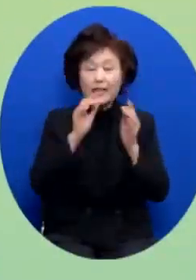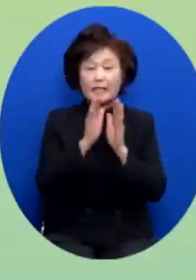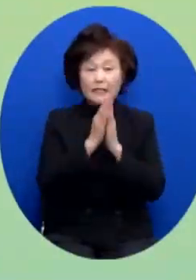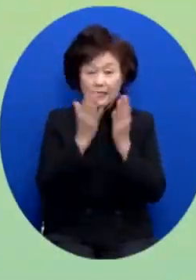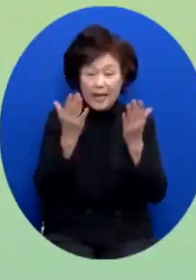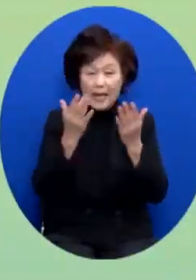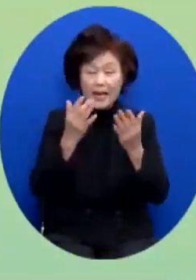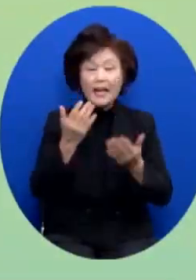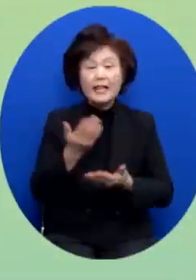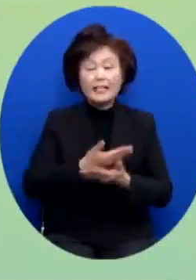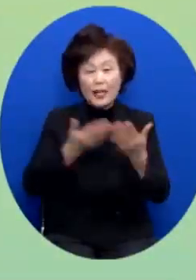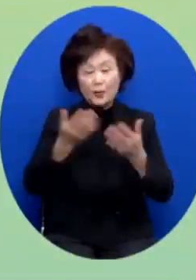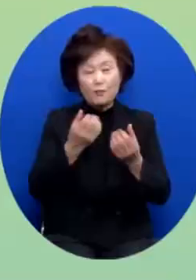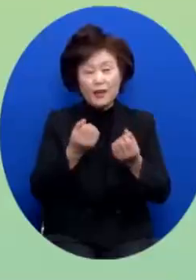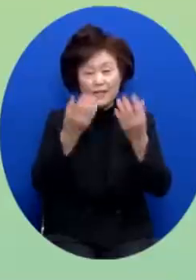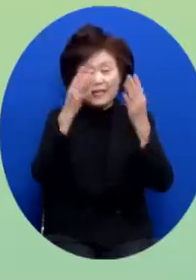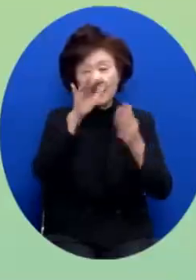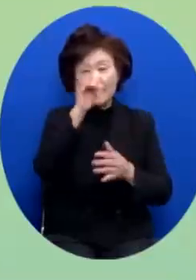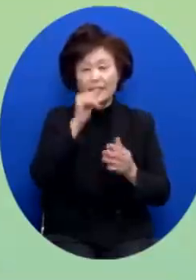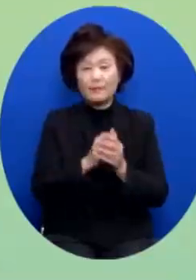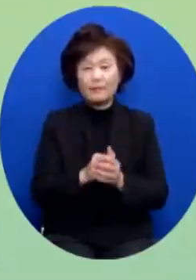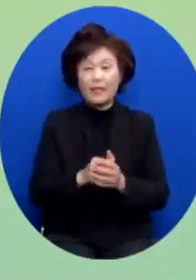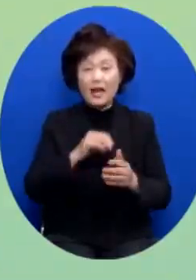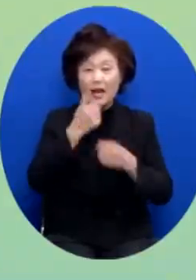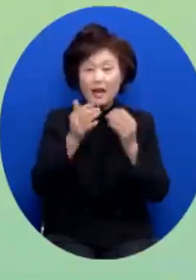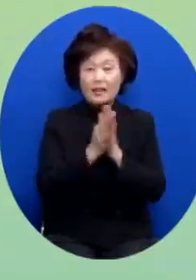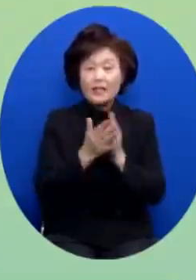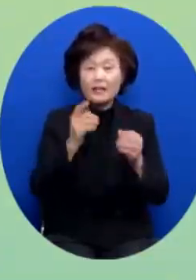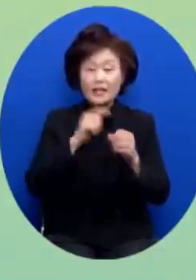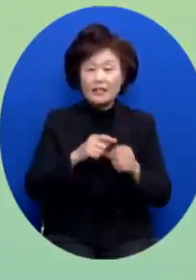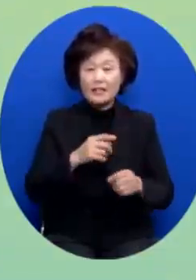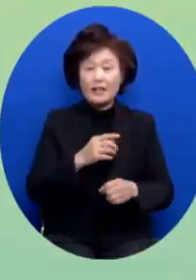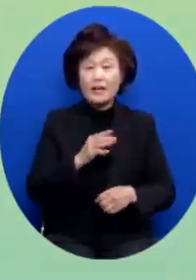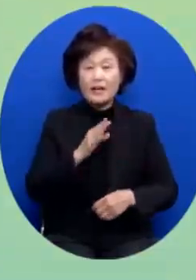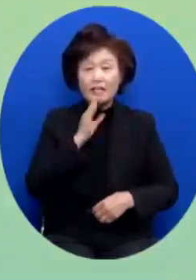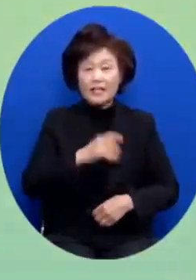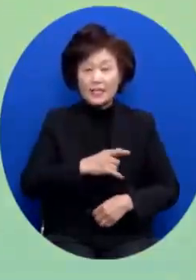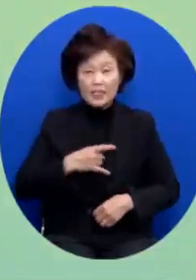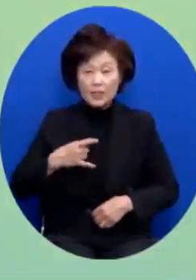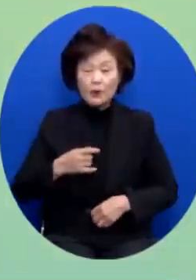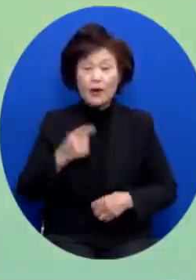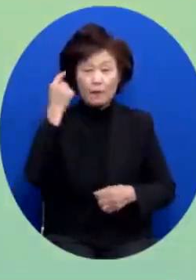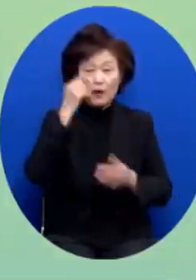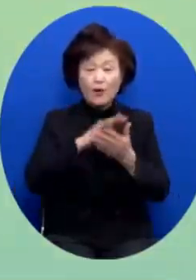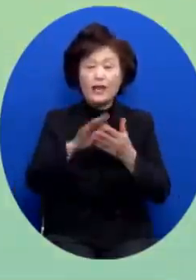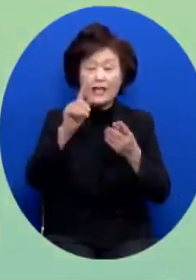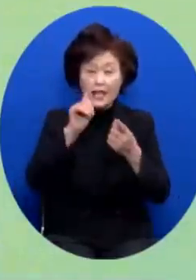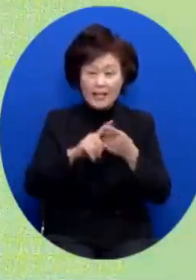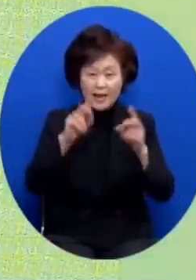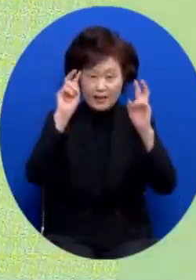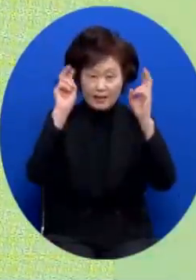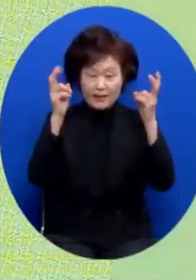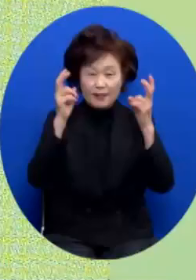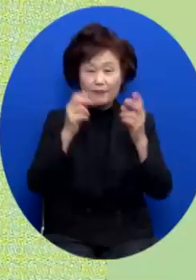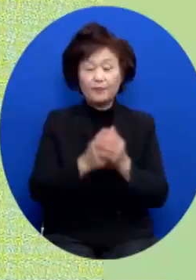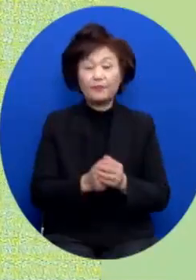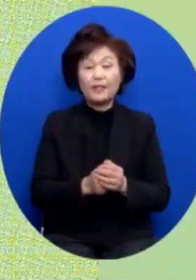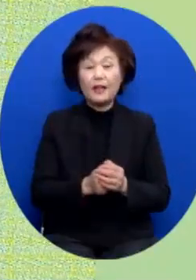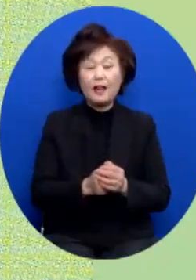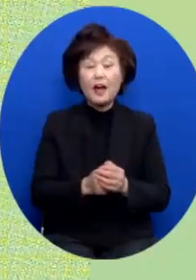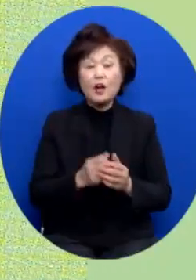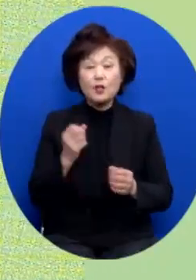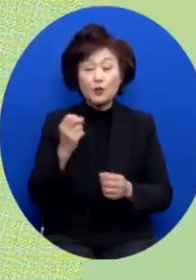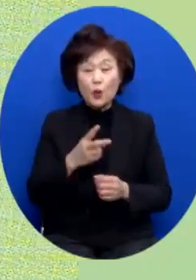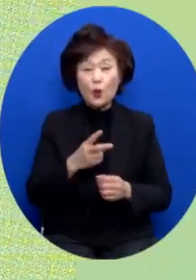교체합니다 성경적 정의와 평화에 대하여를 주제로 열리는 콘서트에서는 저서 정의와 평화가 입맞출 때까지